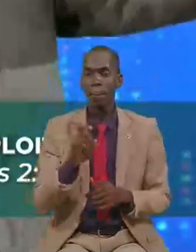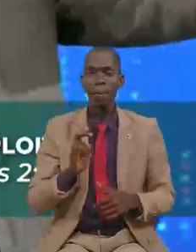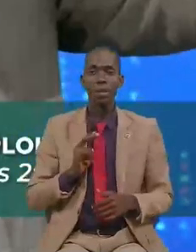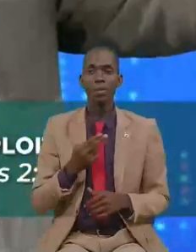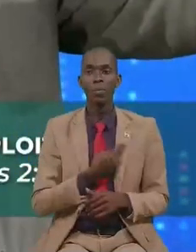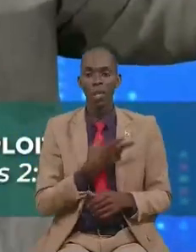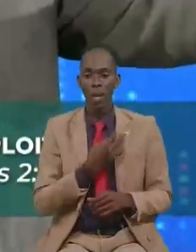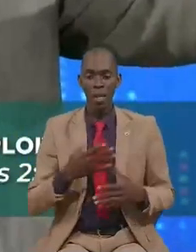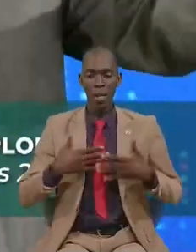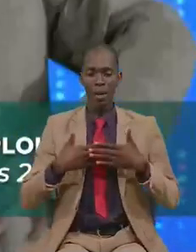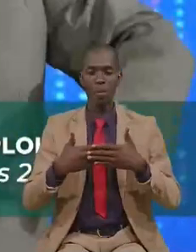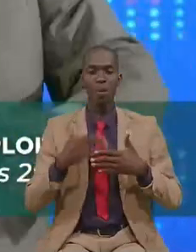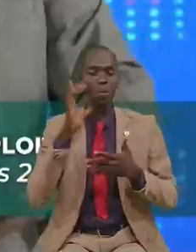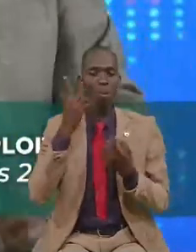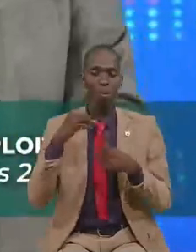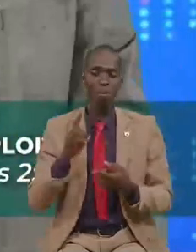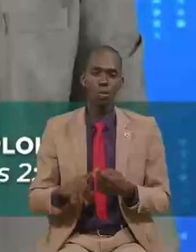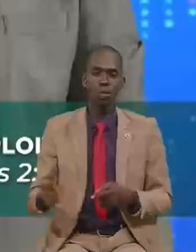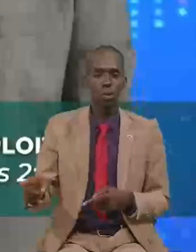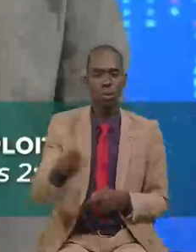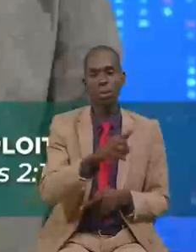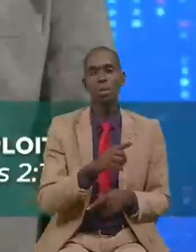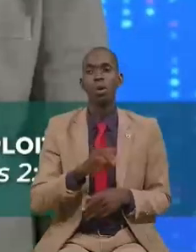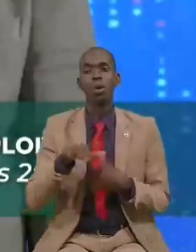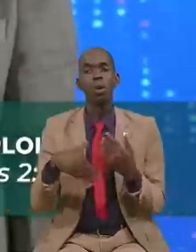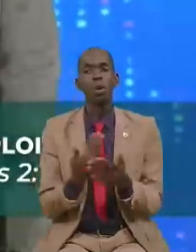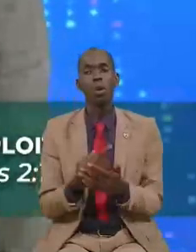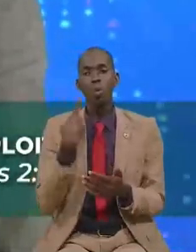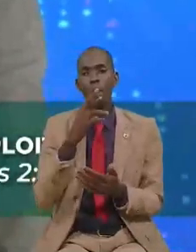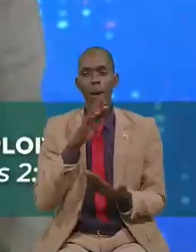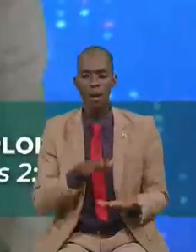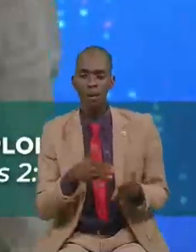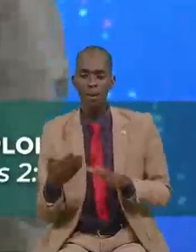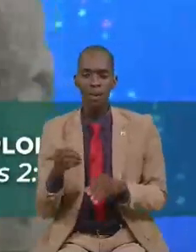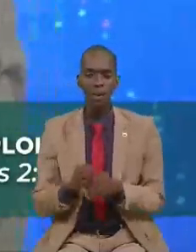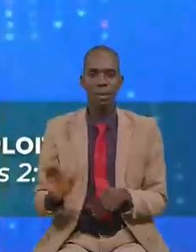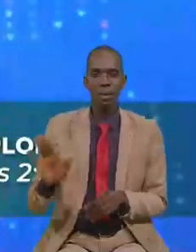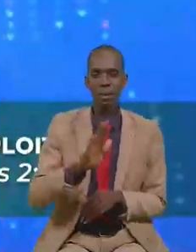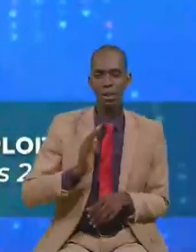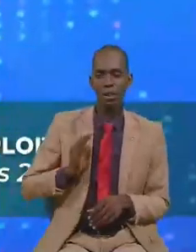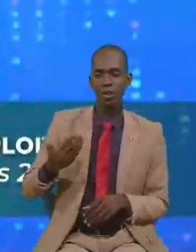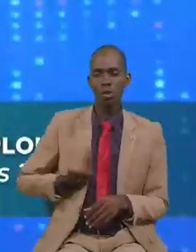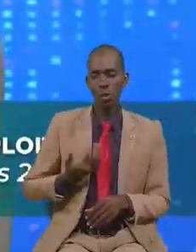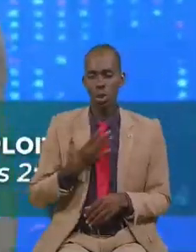souffle entrera en eux. Tous ceux-là qui sont morts dans leur péché.